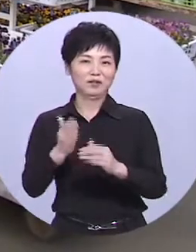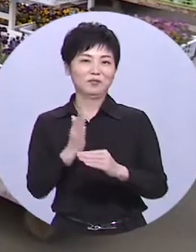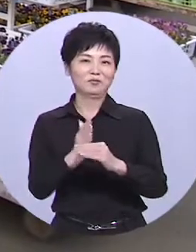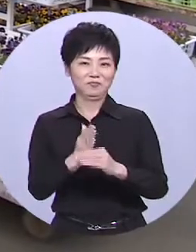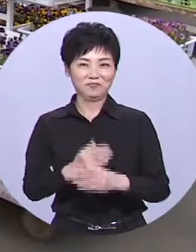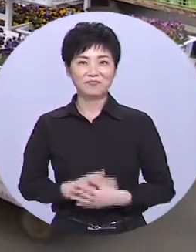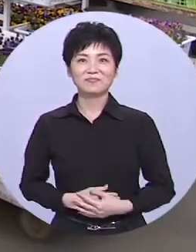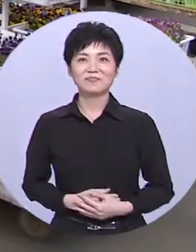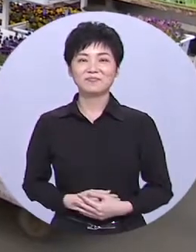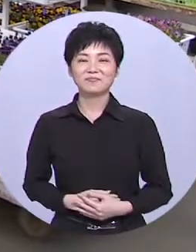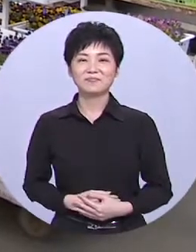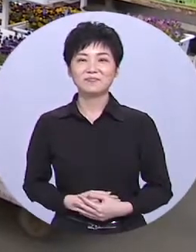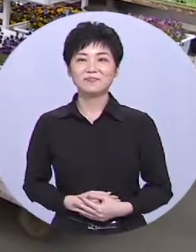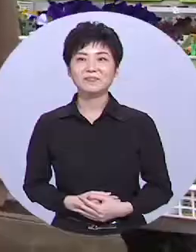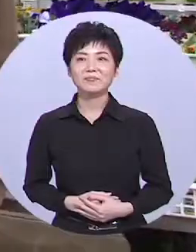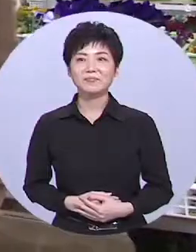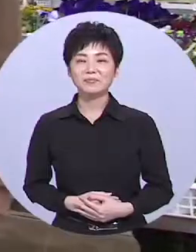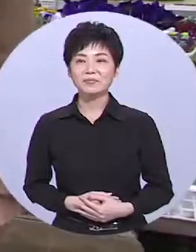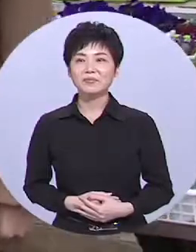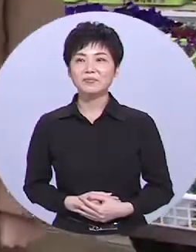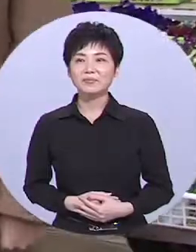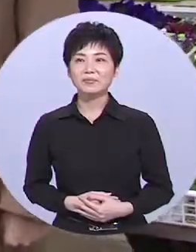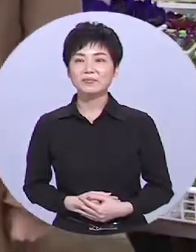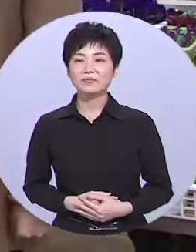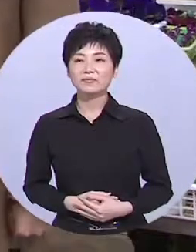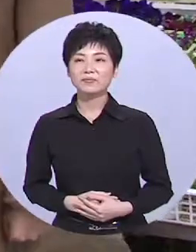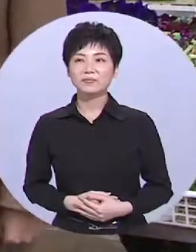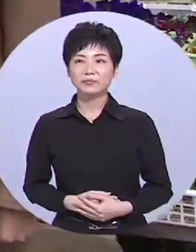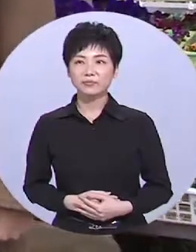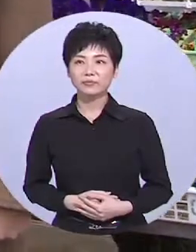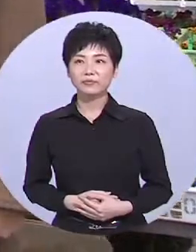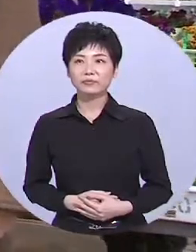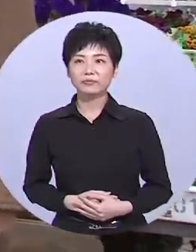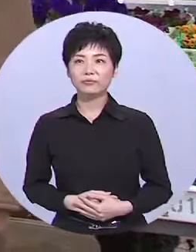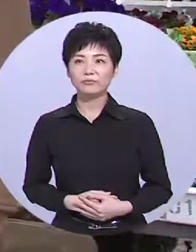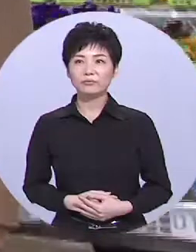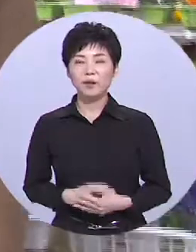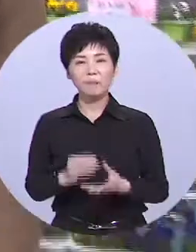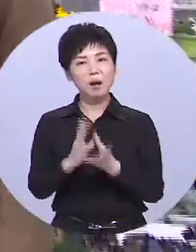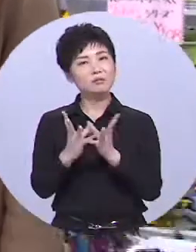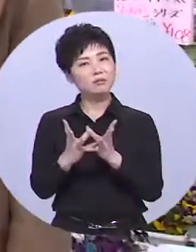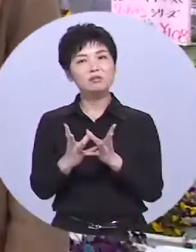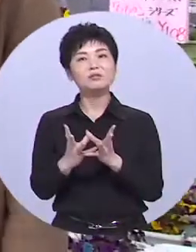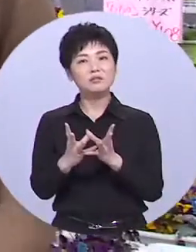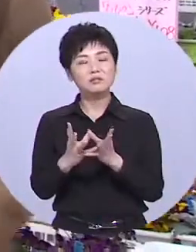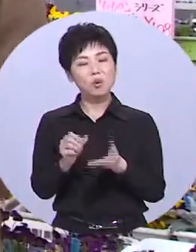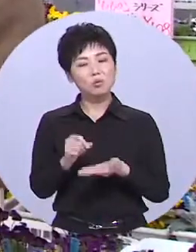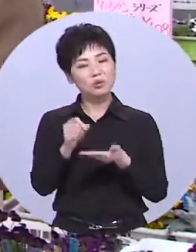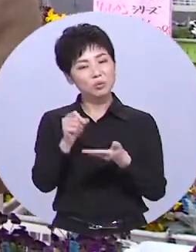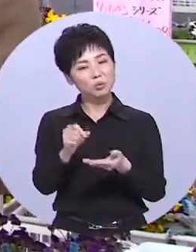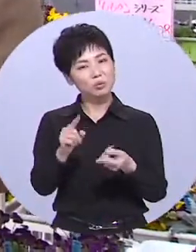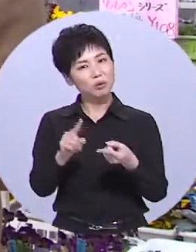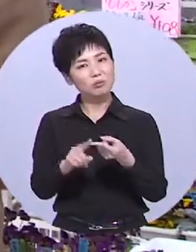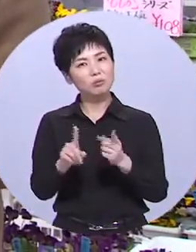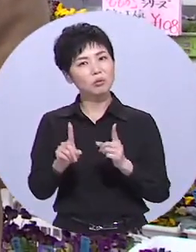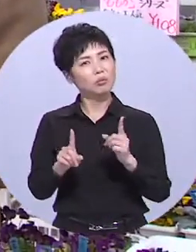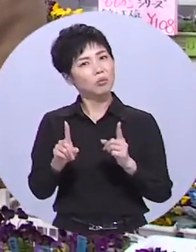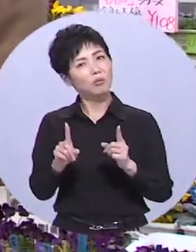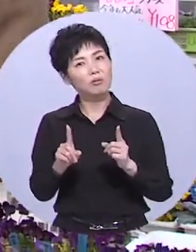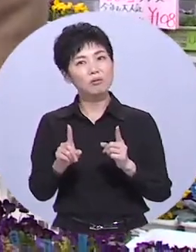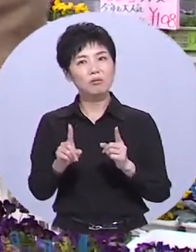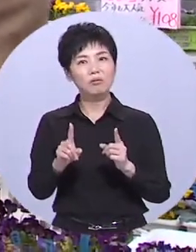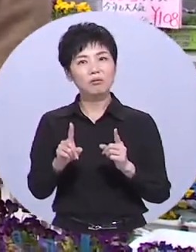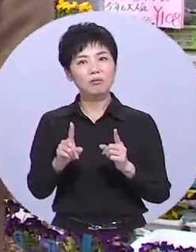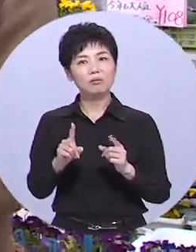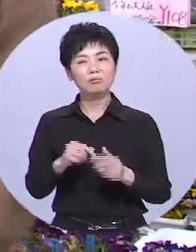もあるんですよ。 でもあれですか、パンジーってちょっと贈り物になんかこ